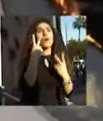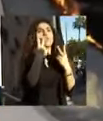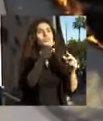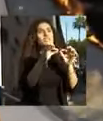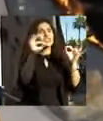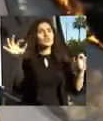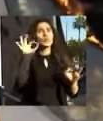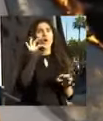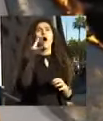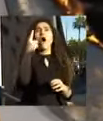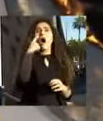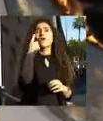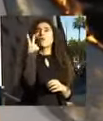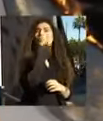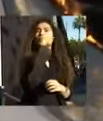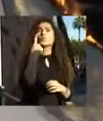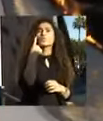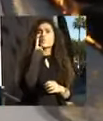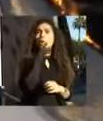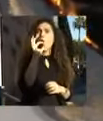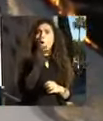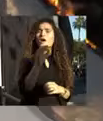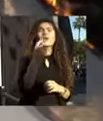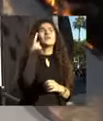çizgisiyle, Atatürk devrimlerinin